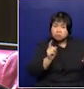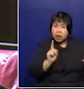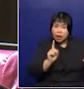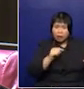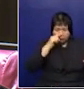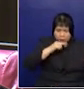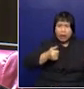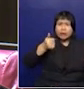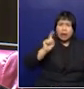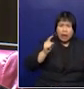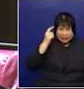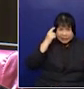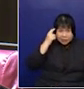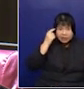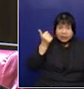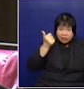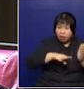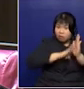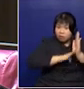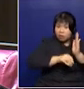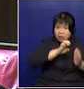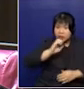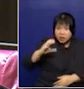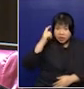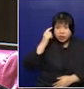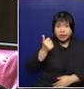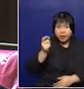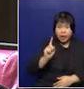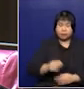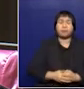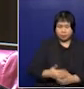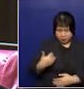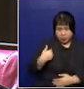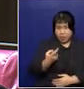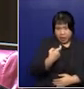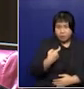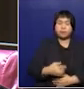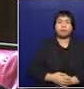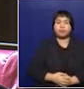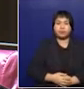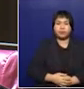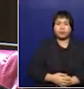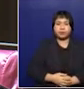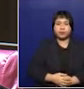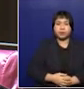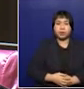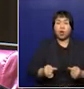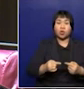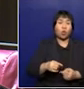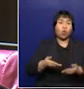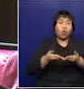ไทยได้อะไรเนี่ยคิดกันดีแล้วเหรอ EEC เนี่ยนะฮะต่อมาอีกครับอันนี้เป็นเรื่องเรือดำน้ำ